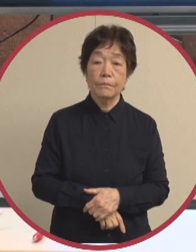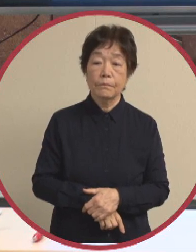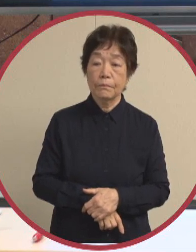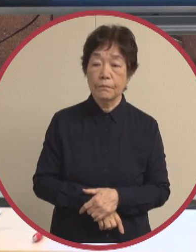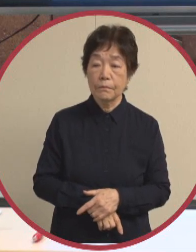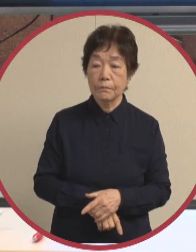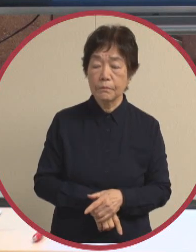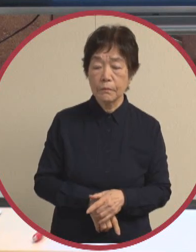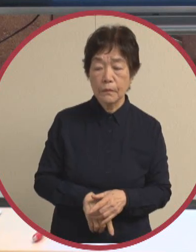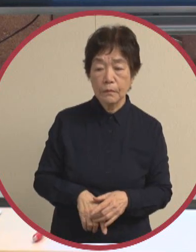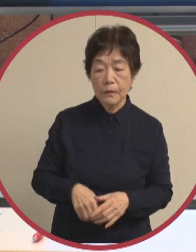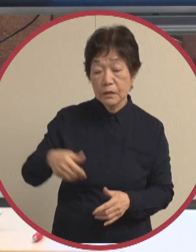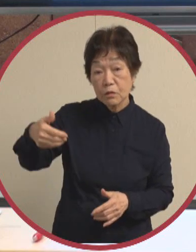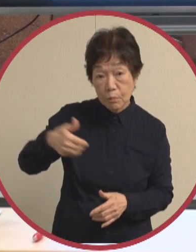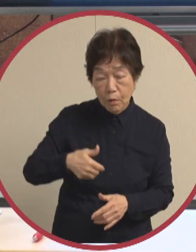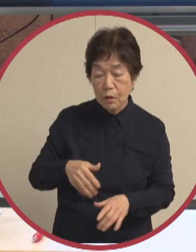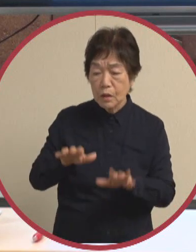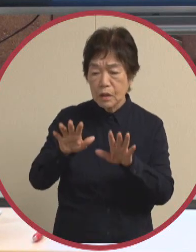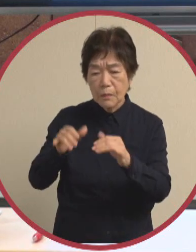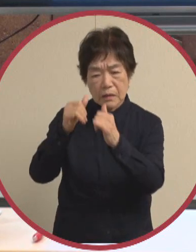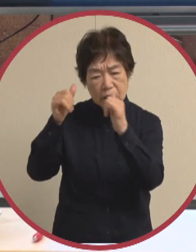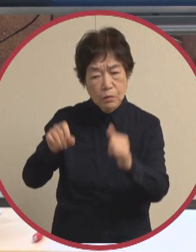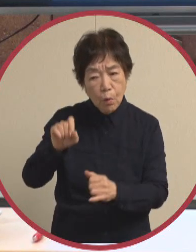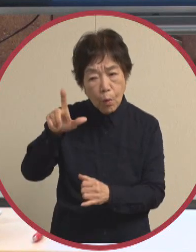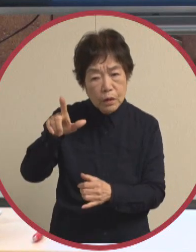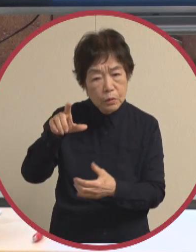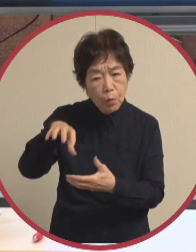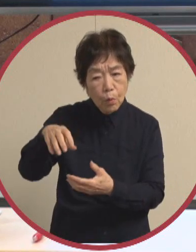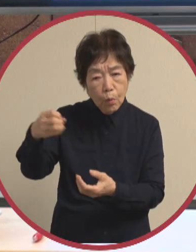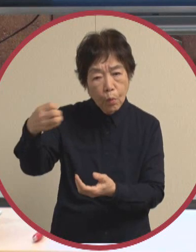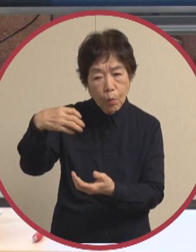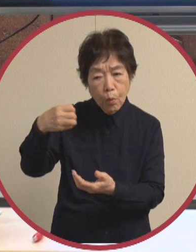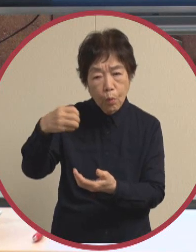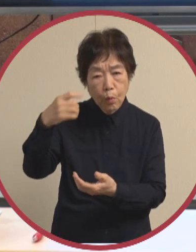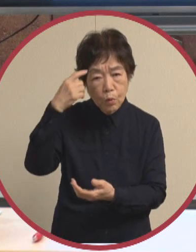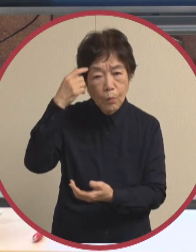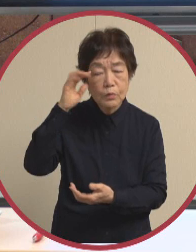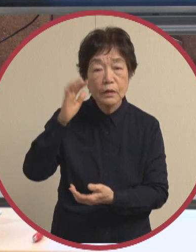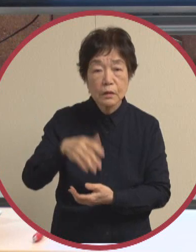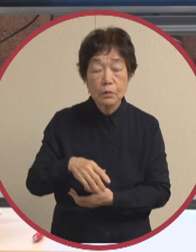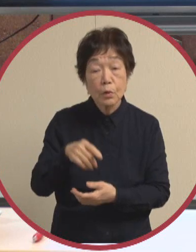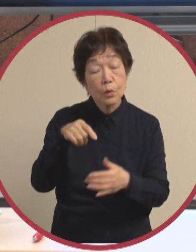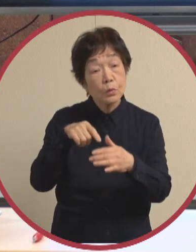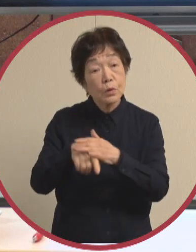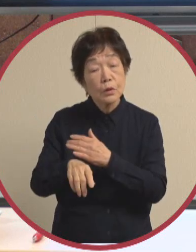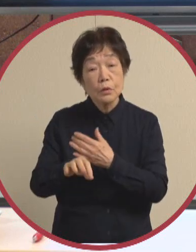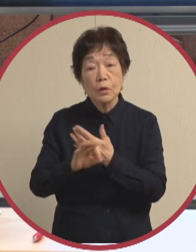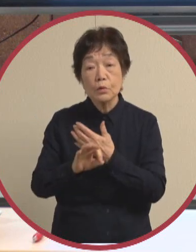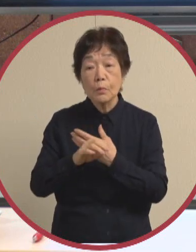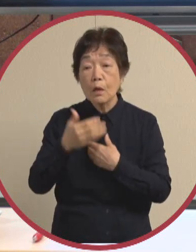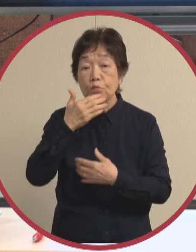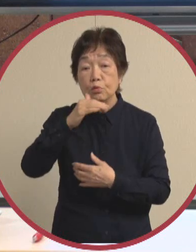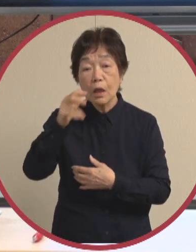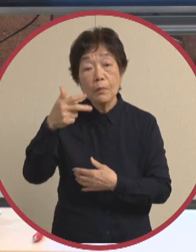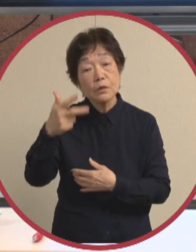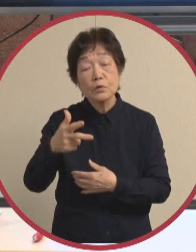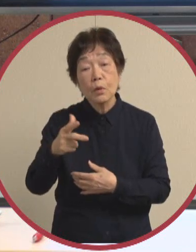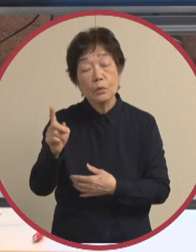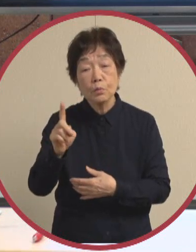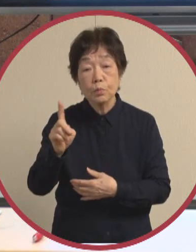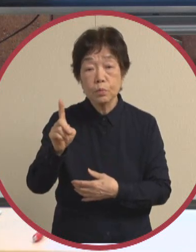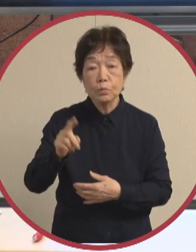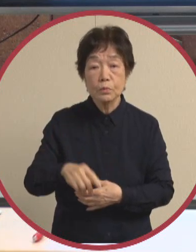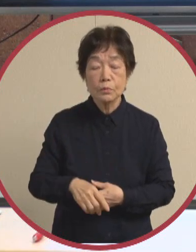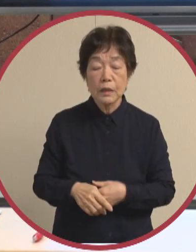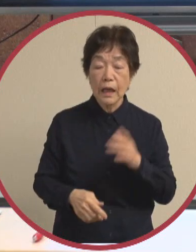今人口規模の多い、まあ、観点を踏まえてということだったんですけども、そういう意味でいきますと福山市の方が人口規模大きいと思うん